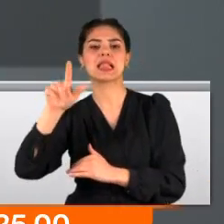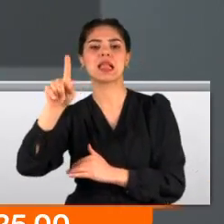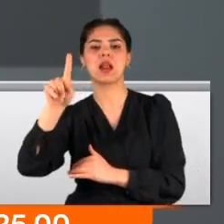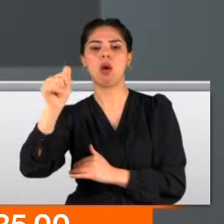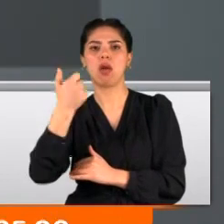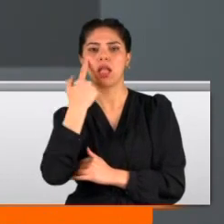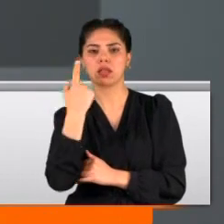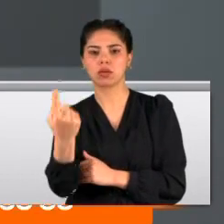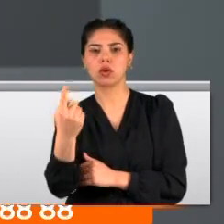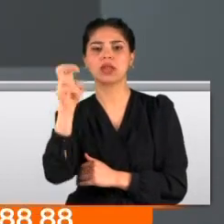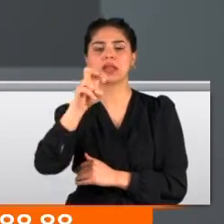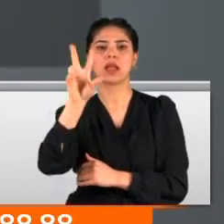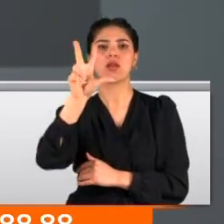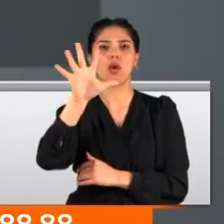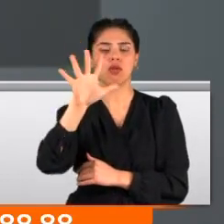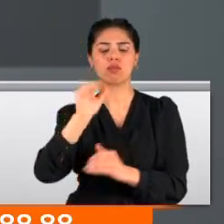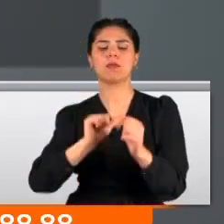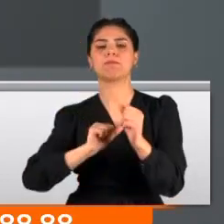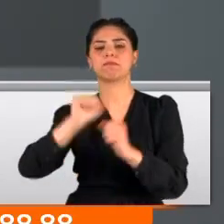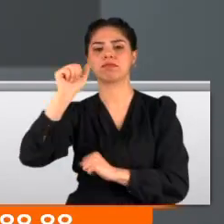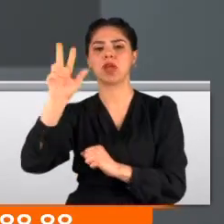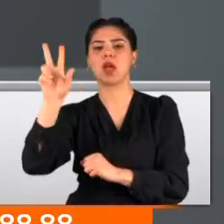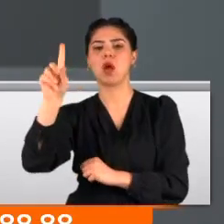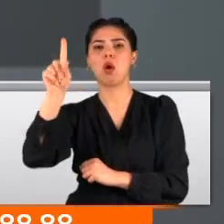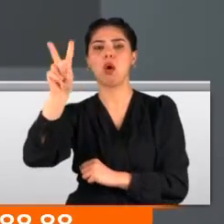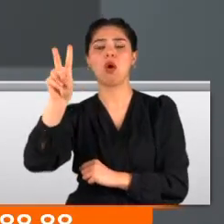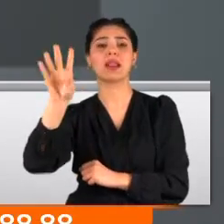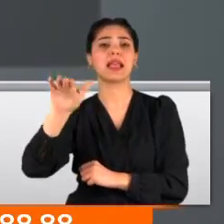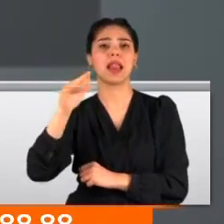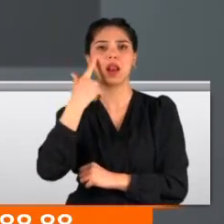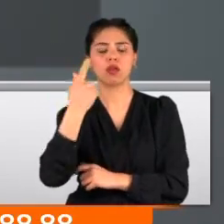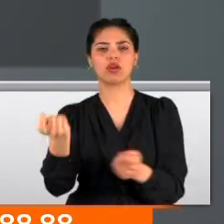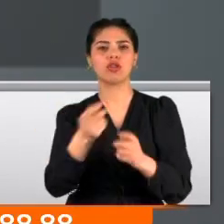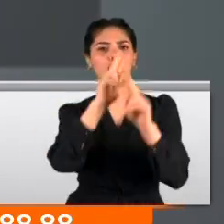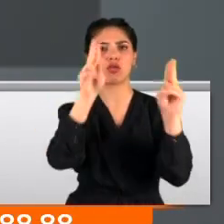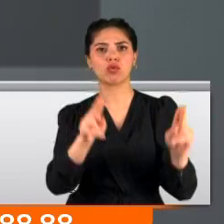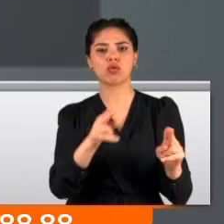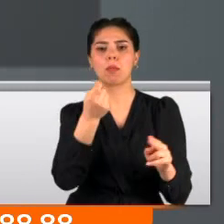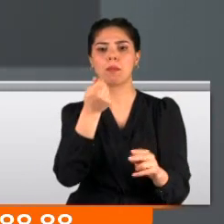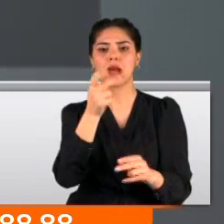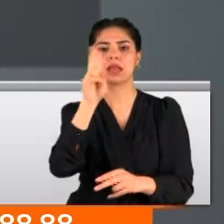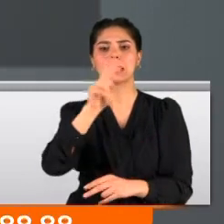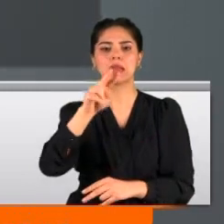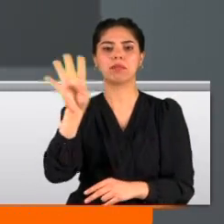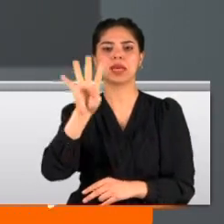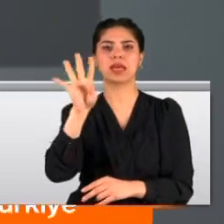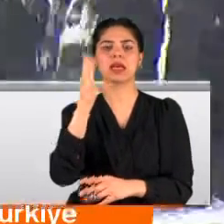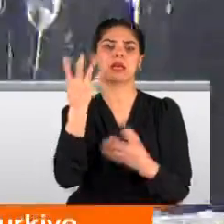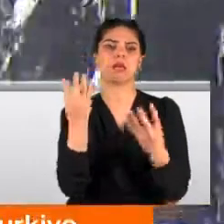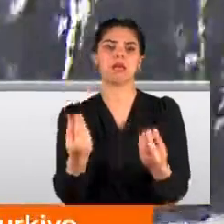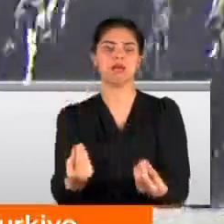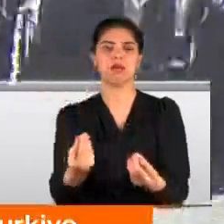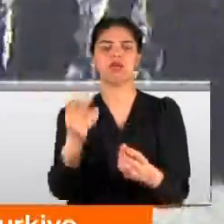su ise 8 lira 35 kuruştan 12 lira 51 kuruşa çıktı. İş yeri birim fiyatı da 22 lira 40 kuruş olarak